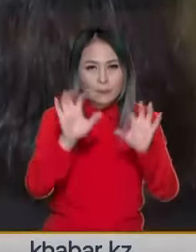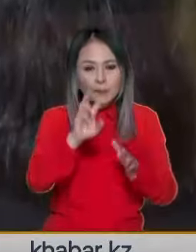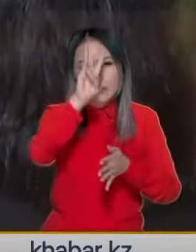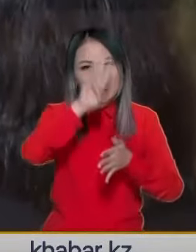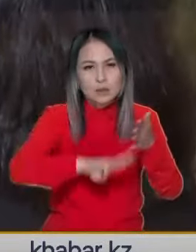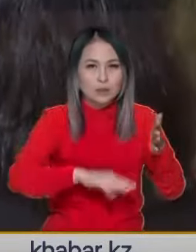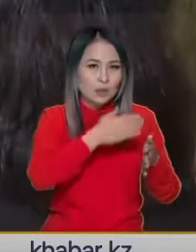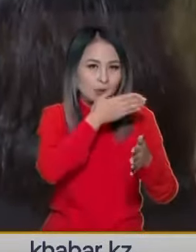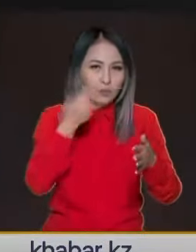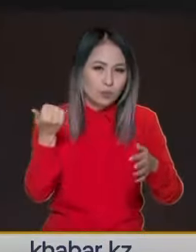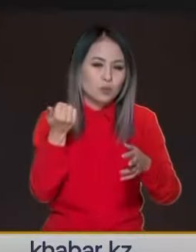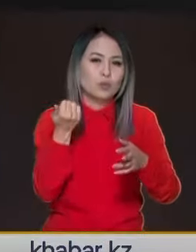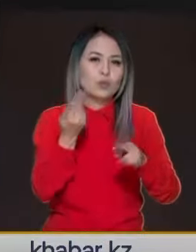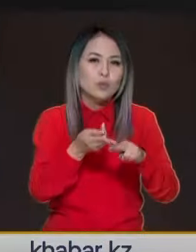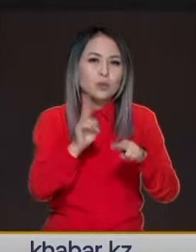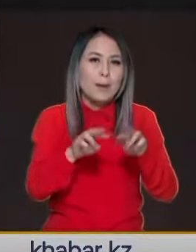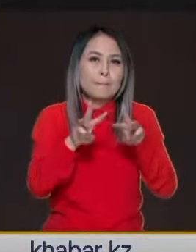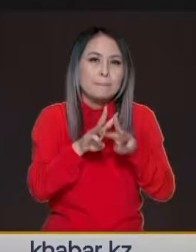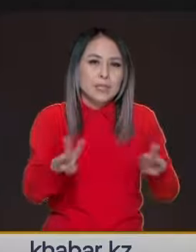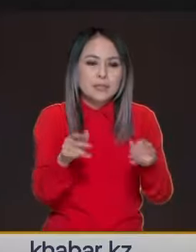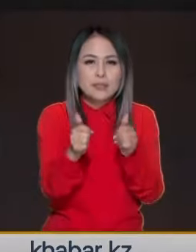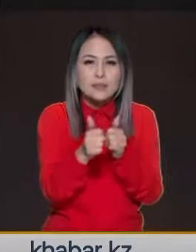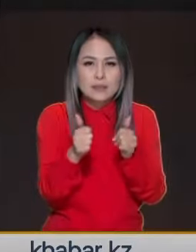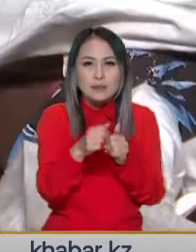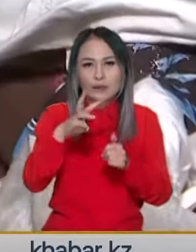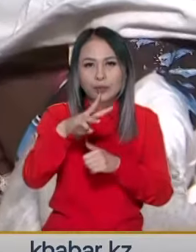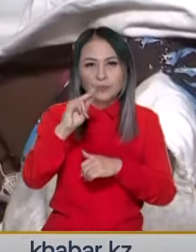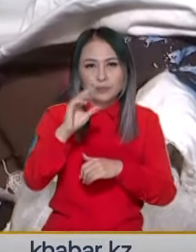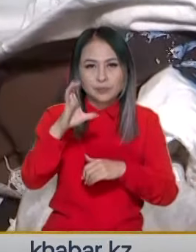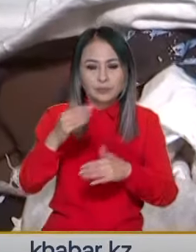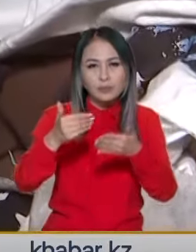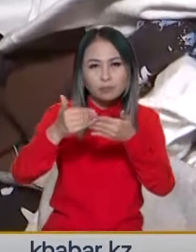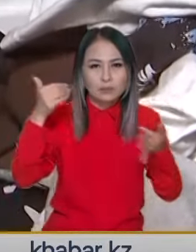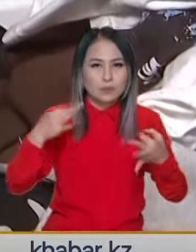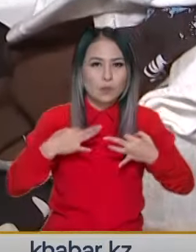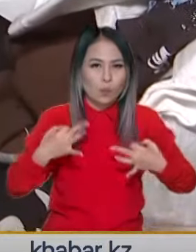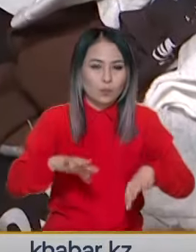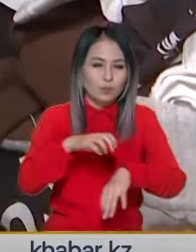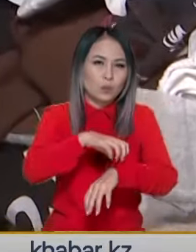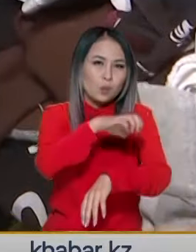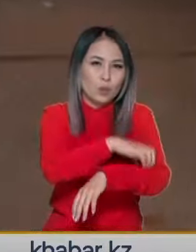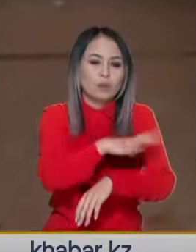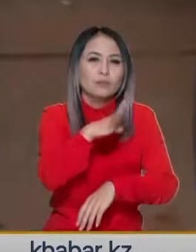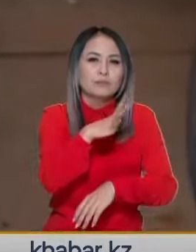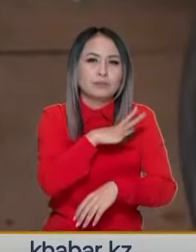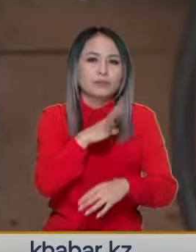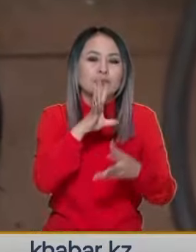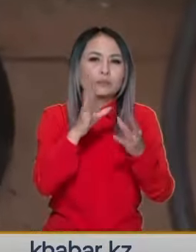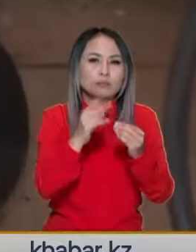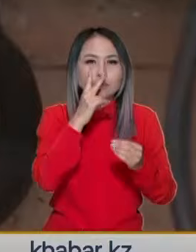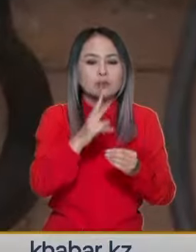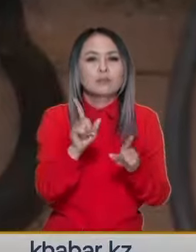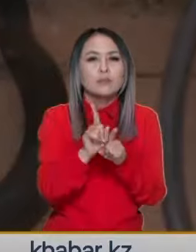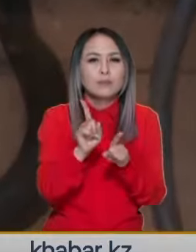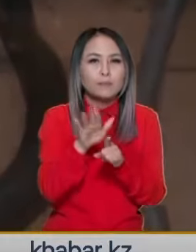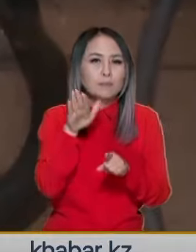салу қарастырылмаған дейді құзырлы орган өкілі. Министрліктің жанынан бел төтенше жағдайлардың алдын алу комитеті құрылып, оларға алдын алу шараларына немқұрайлы